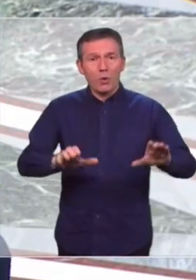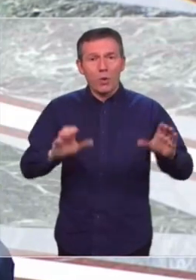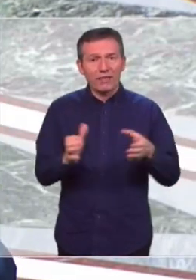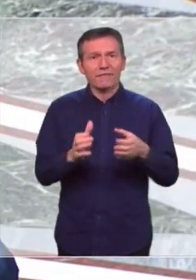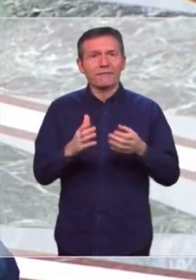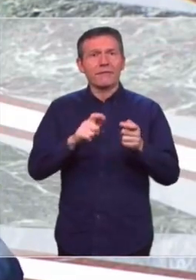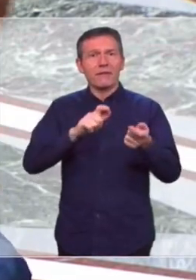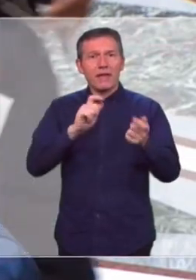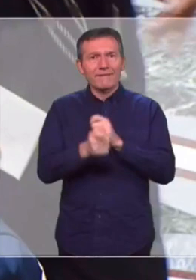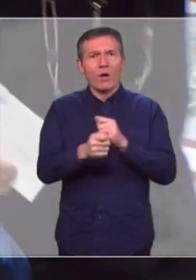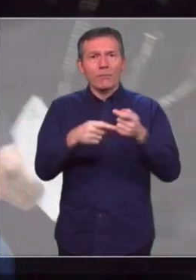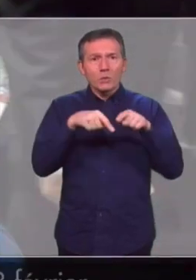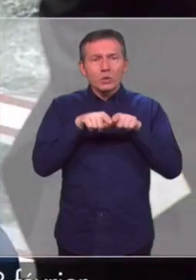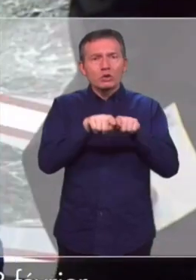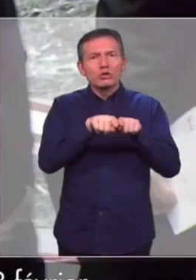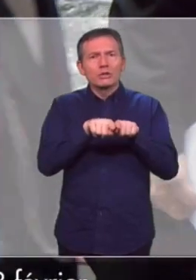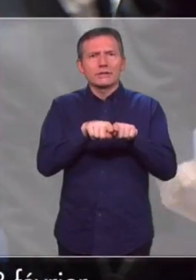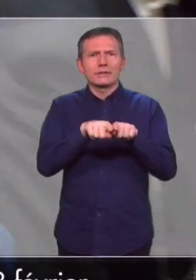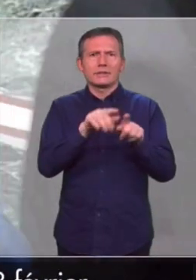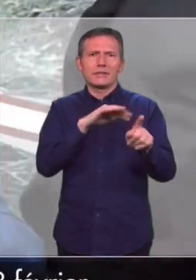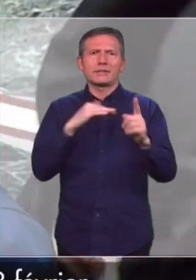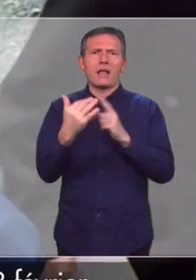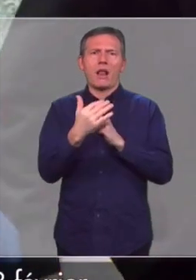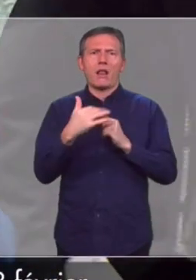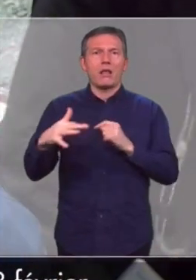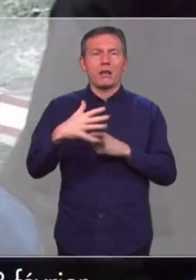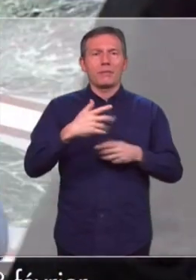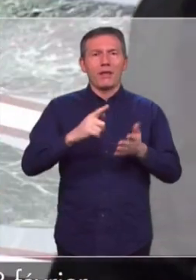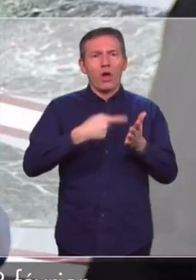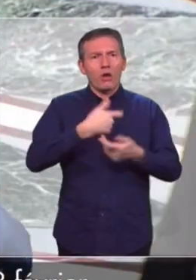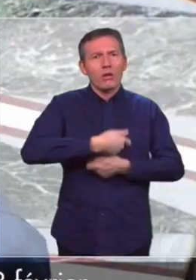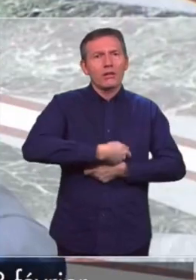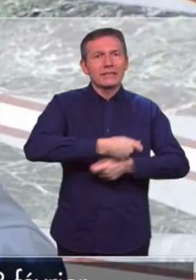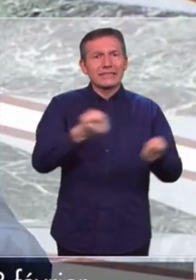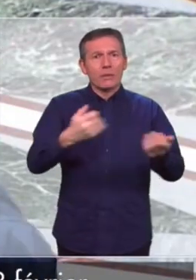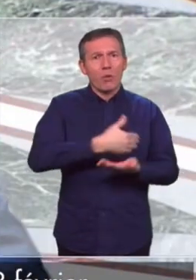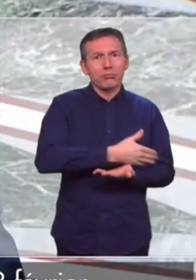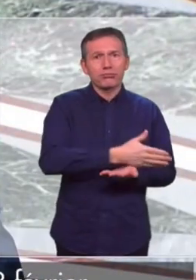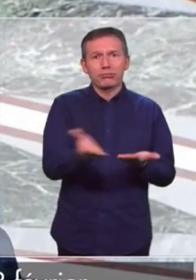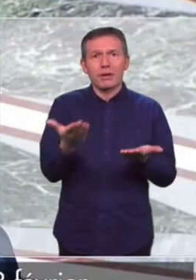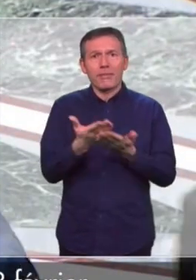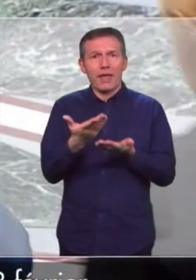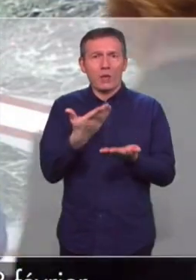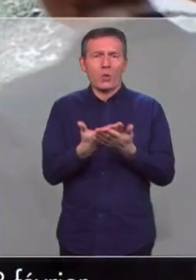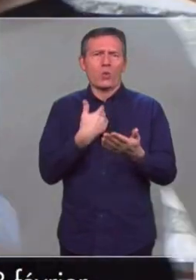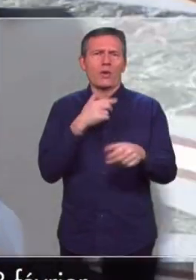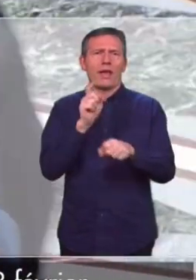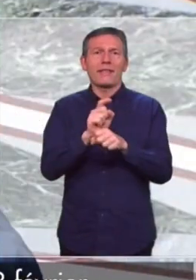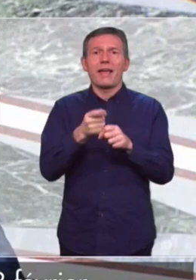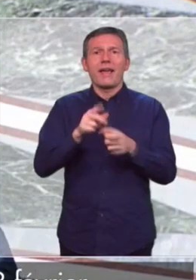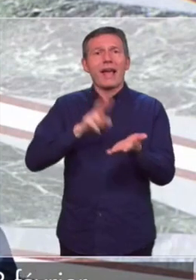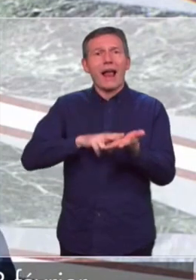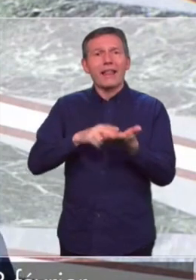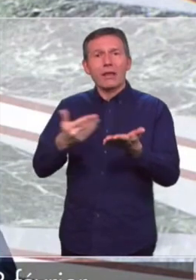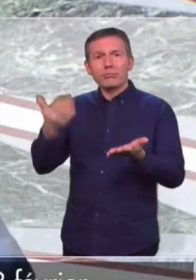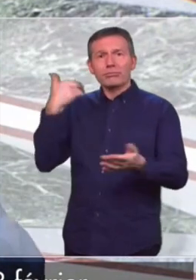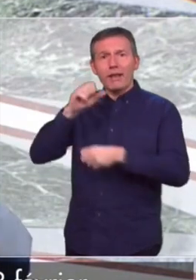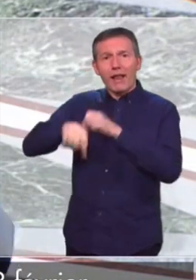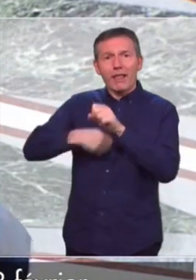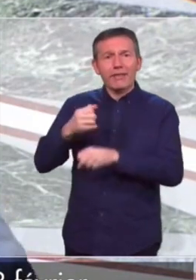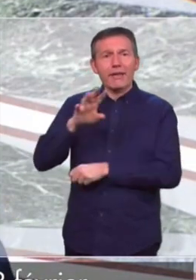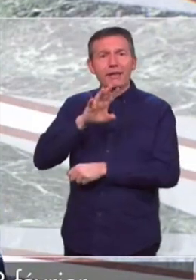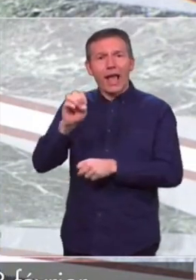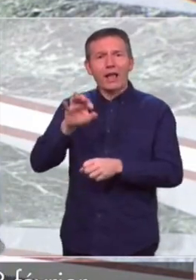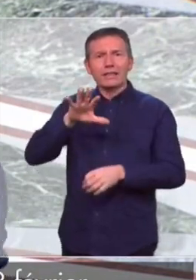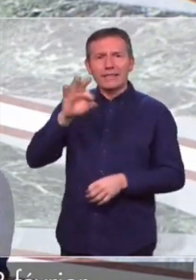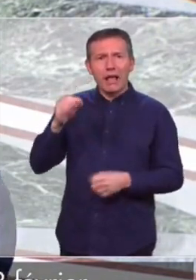sociale, de redistribution. Ce que nous remettons en cause, c'est que les réalités ne sont plus celles des années 45 et 50 et